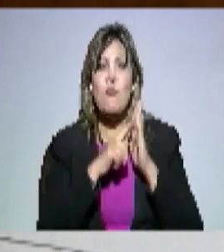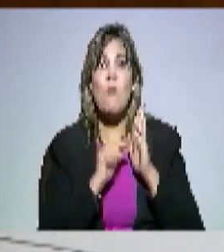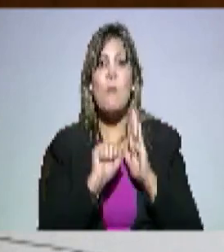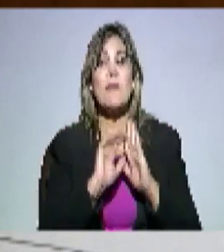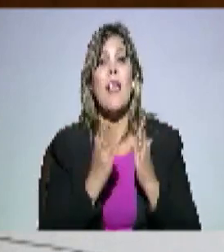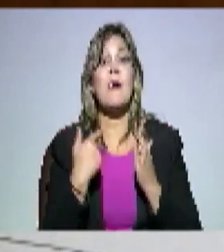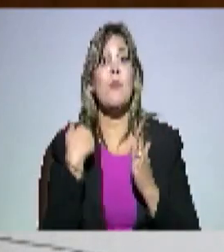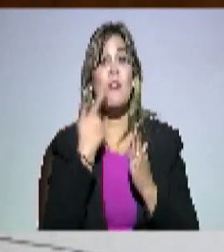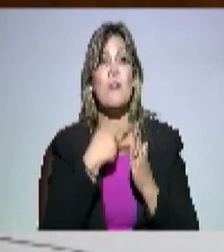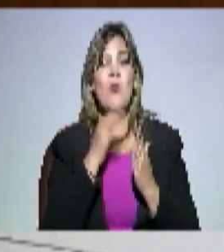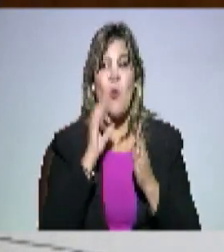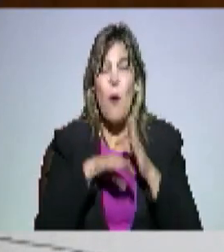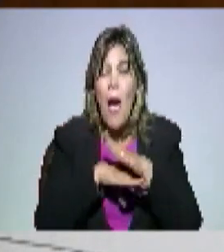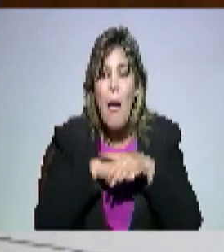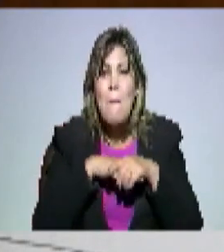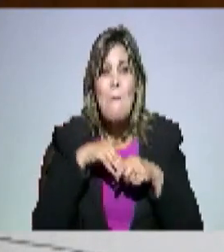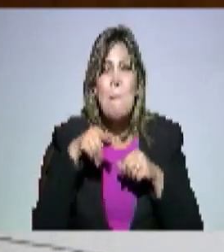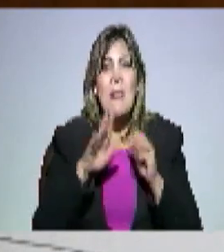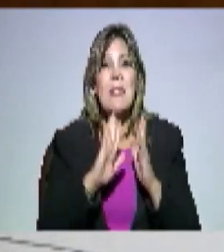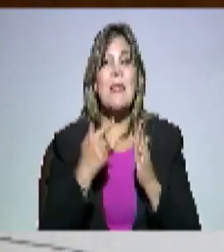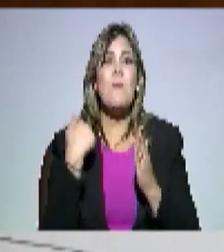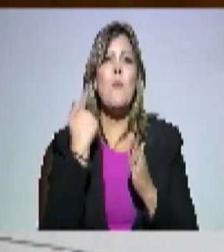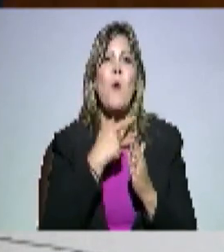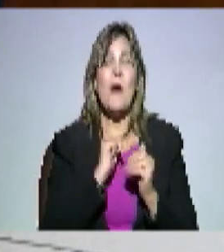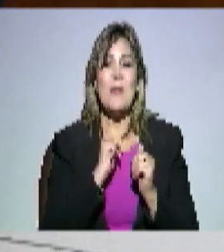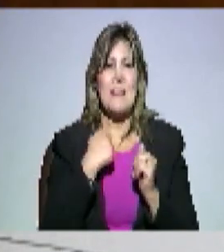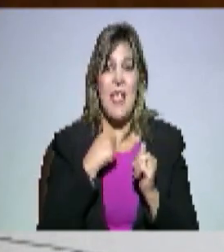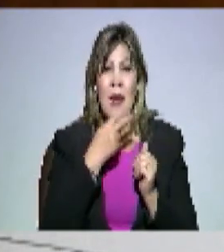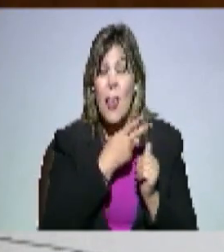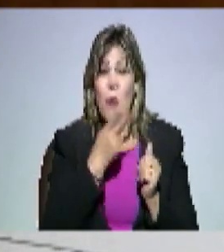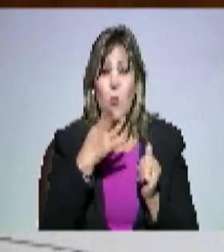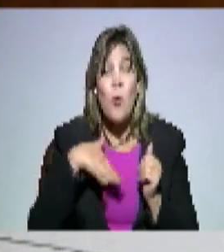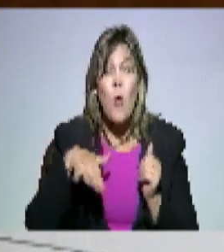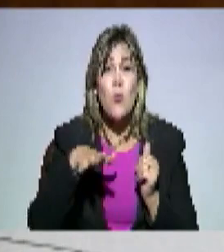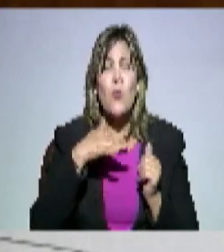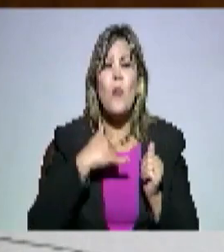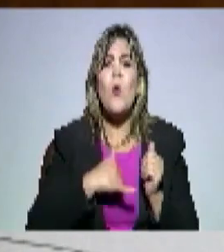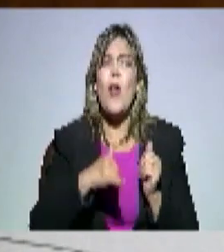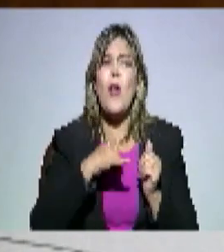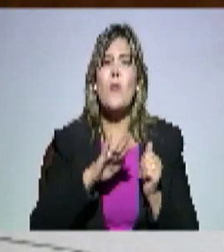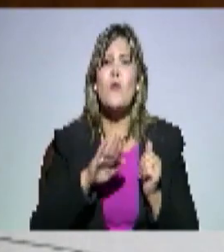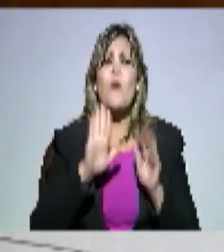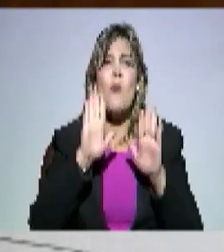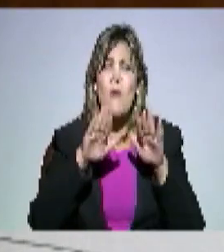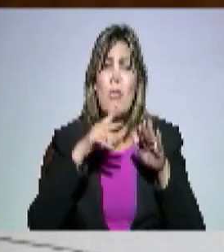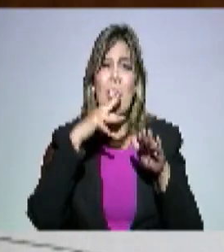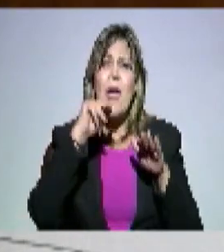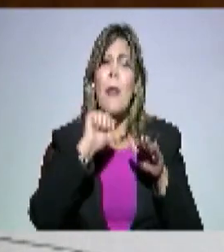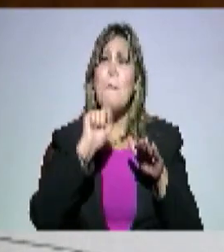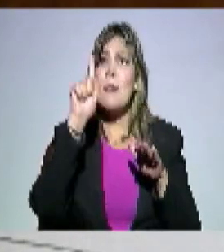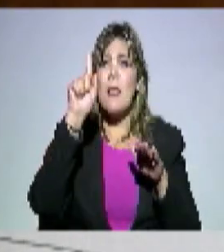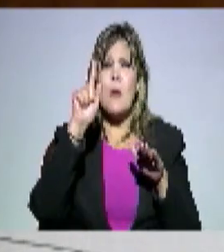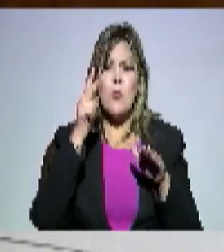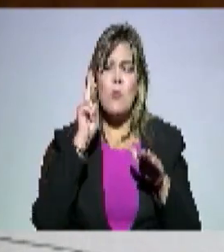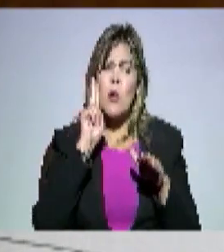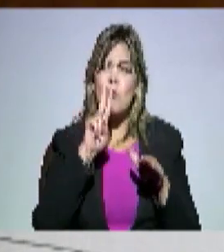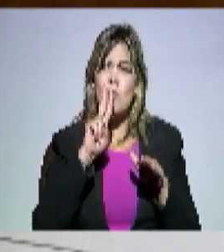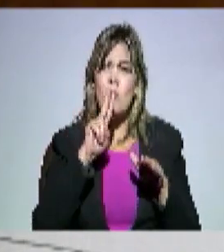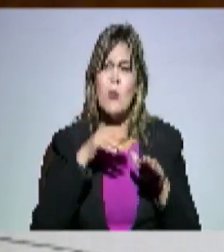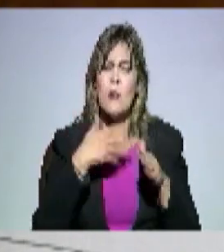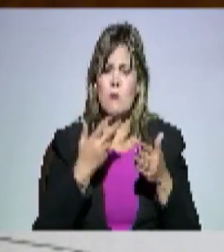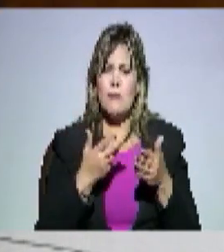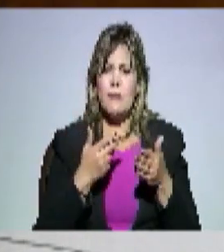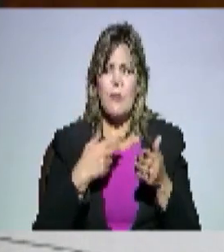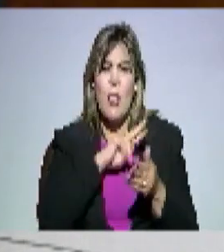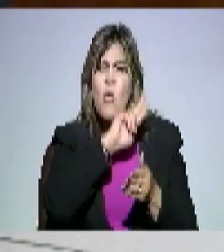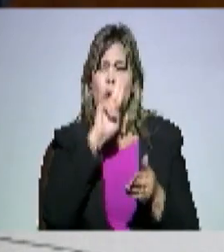ونفذت الوصيه انا وحضراتكم قدامنا كل يوم وصيه ربنا او وصايا ربنا ونقف قدام الوصيه ونسال ربنا